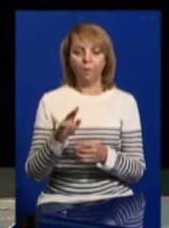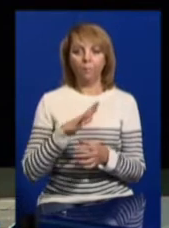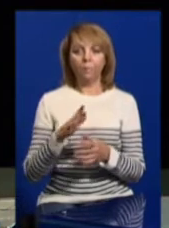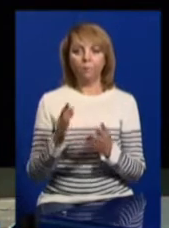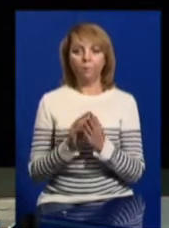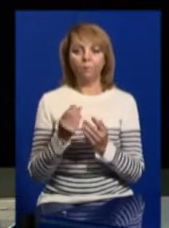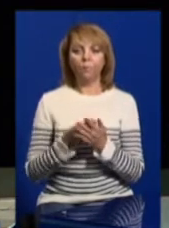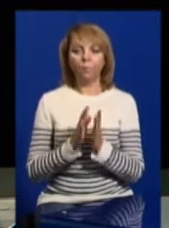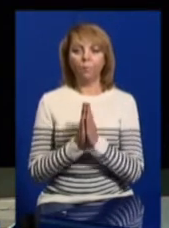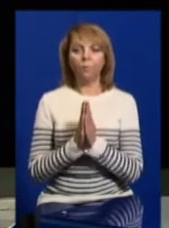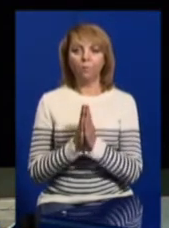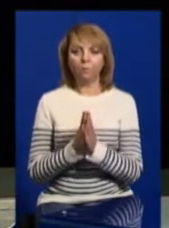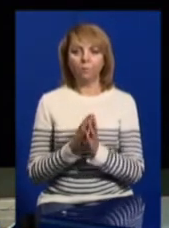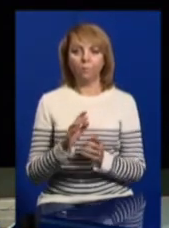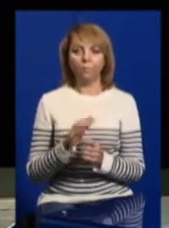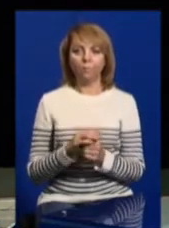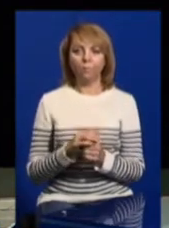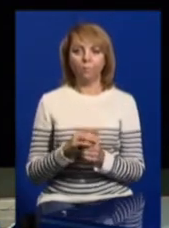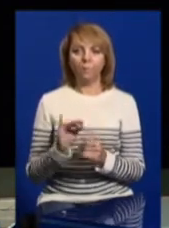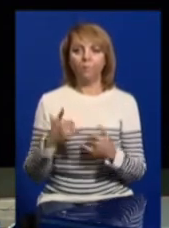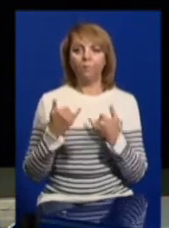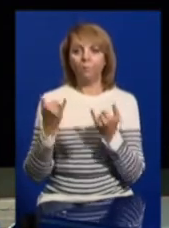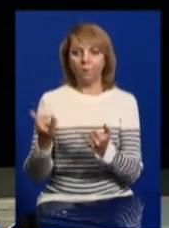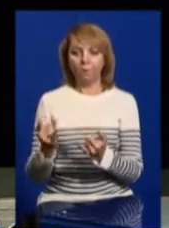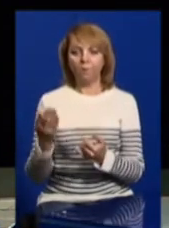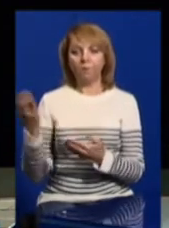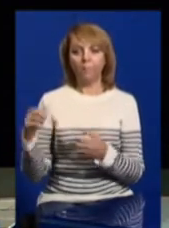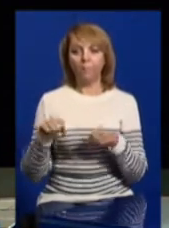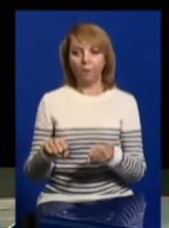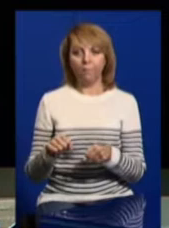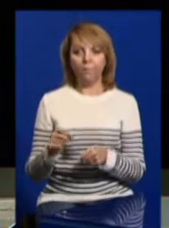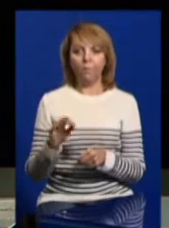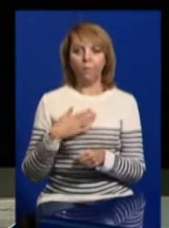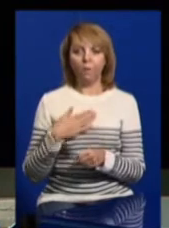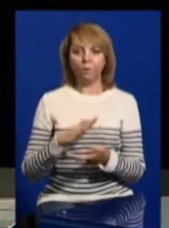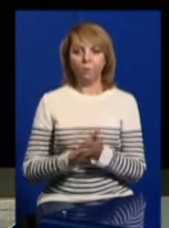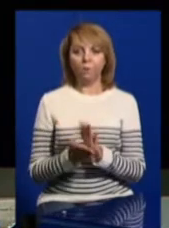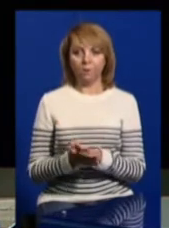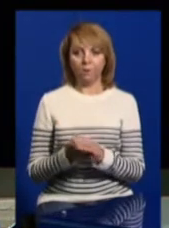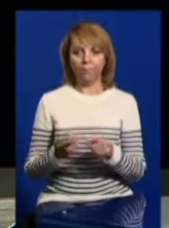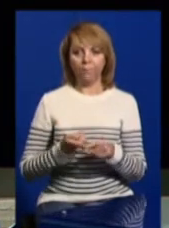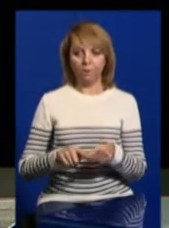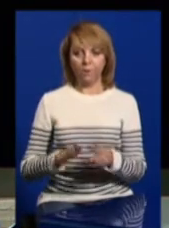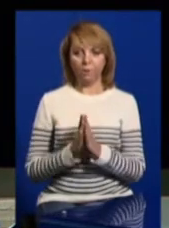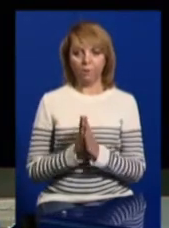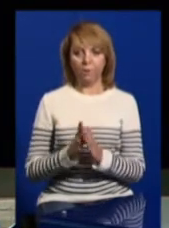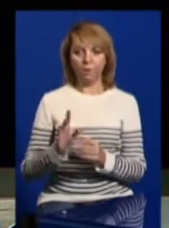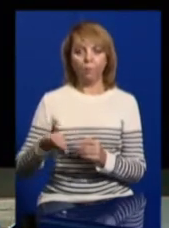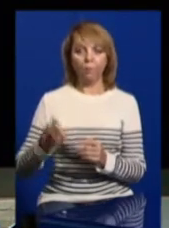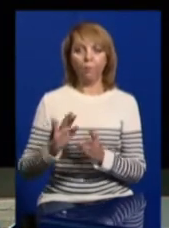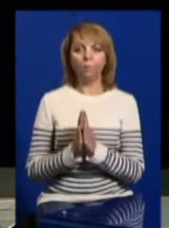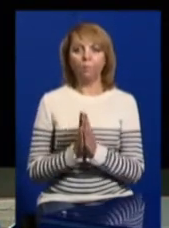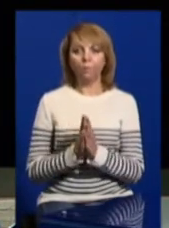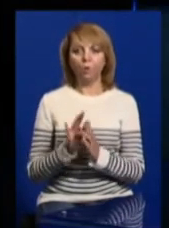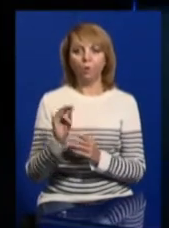ну, не встигли через хворобу. З повагою, це їх право, але ось наша позиція по цьому клопотанню і потім по клопотанню